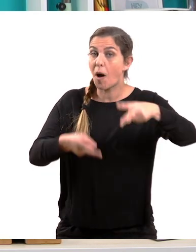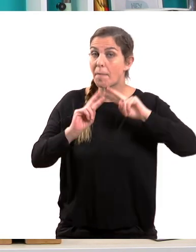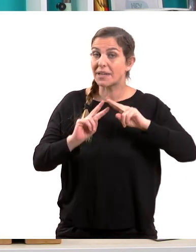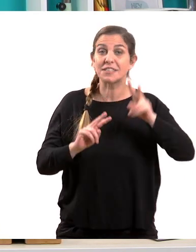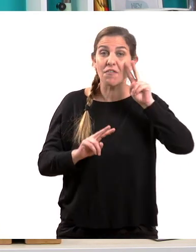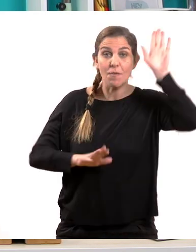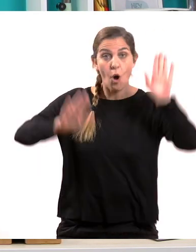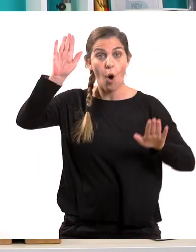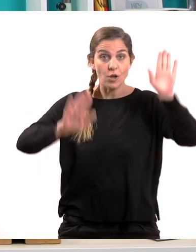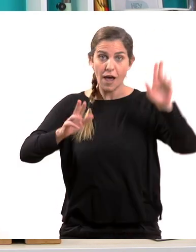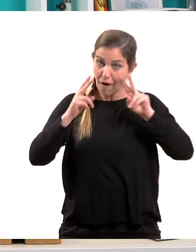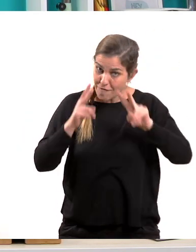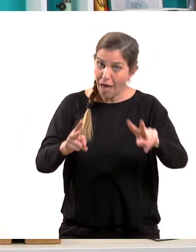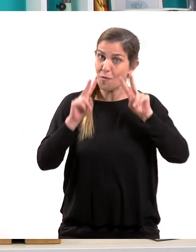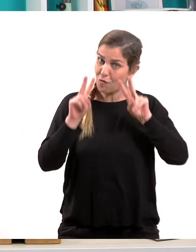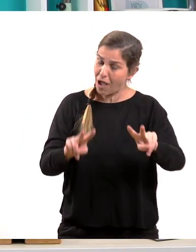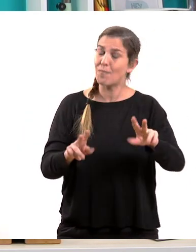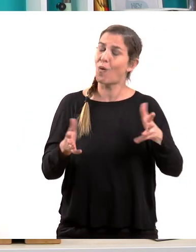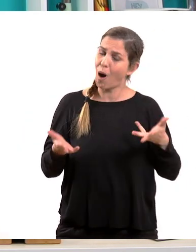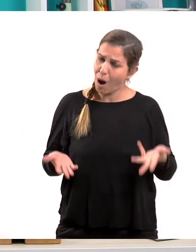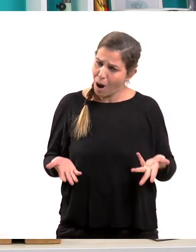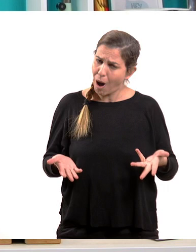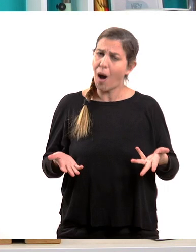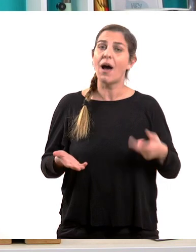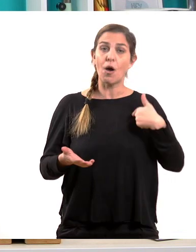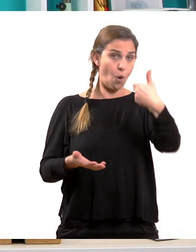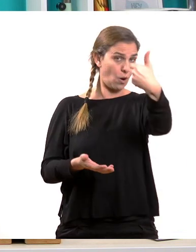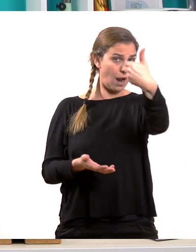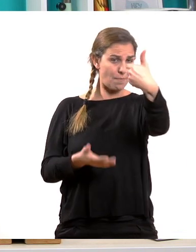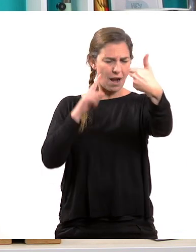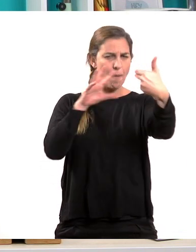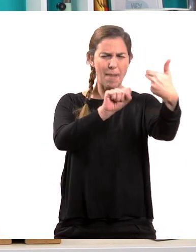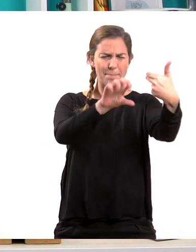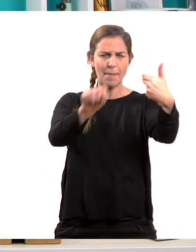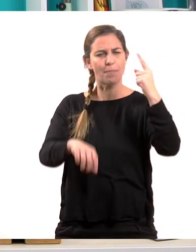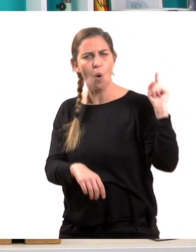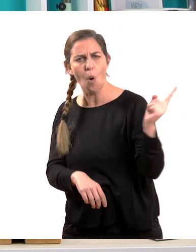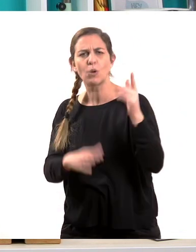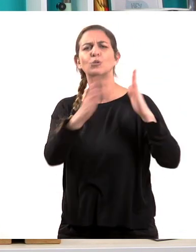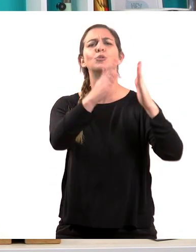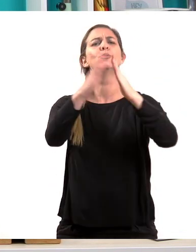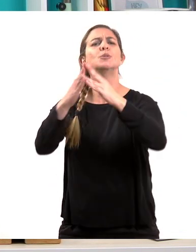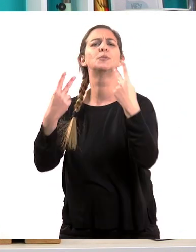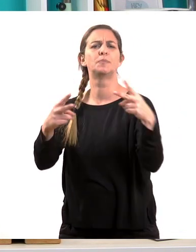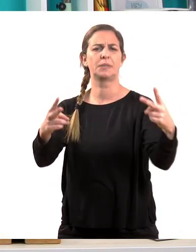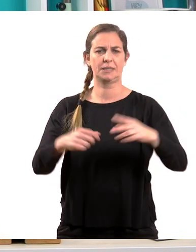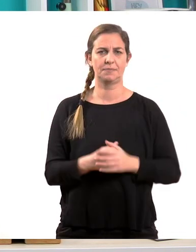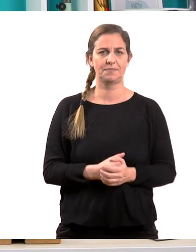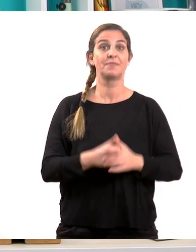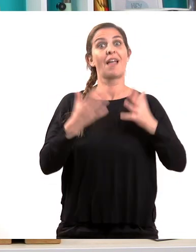πολλά χέρια. Μην νομίζετε ότι δεν σας βλέπω. Σας βλέπω μέσα από την κάμερα, σε όλα τα σπίτια βλέπω. Λοιπόν,